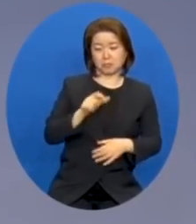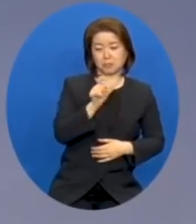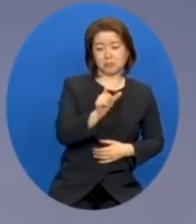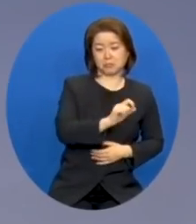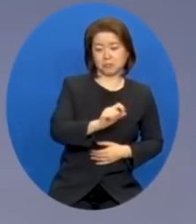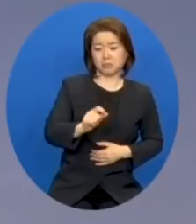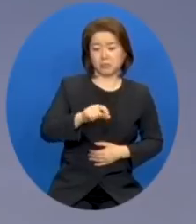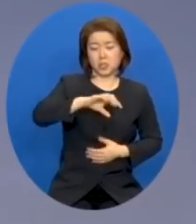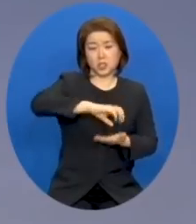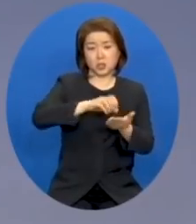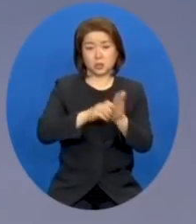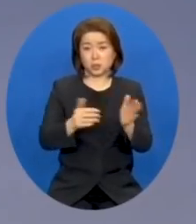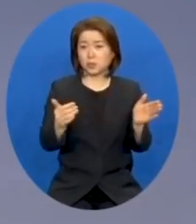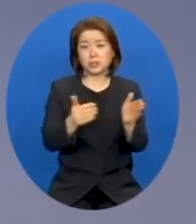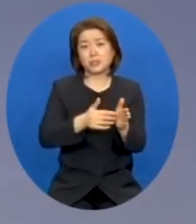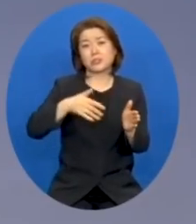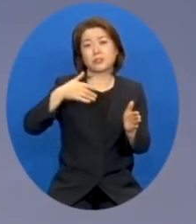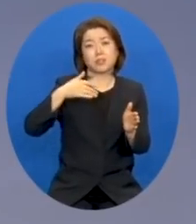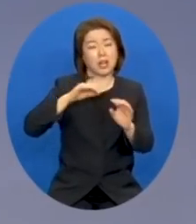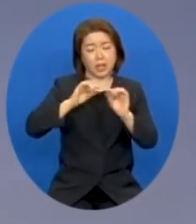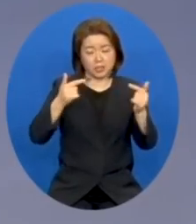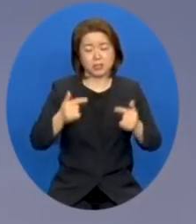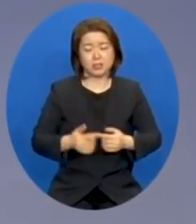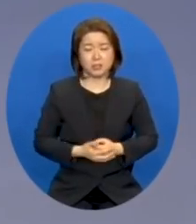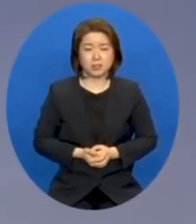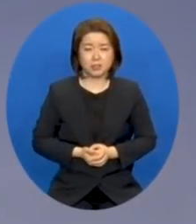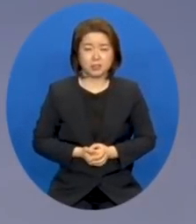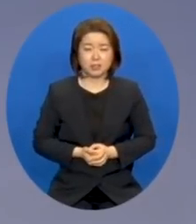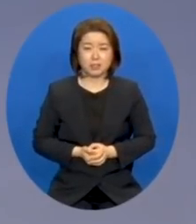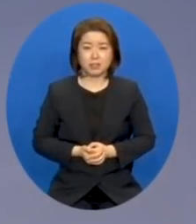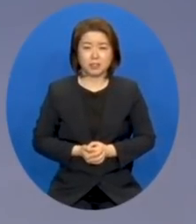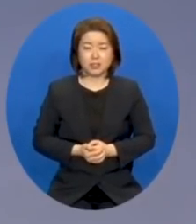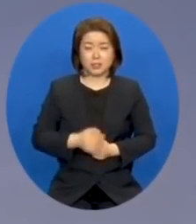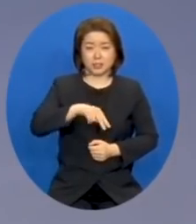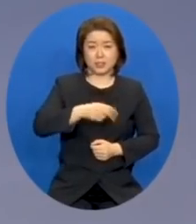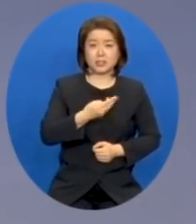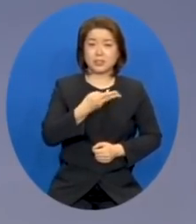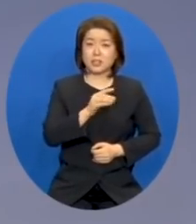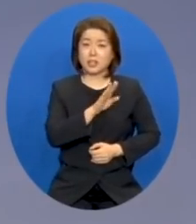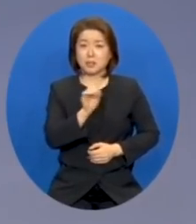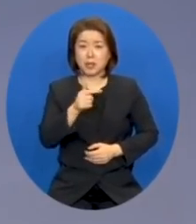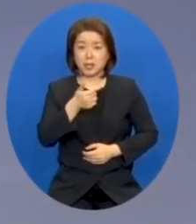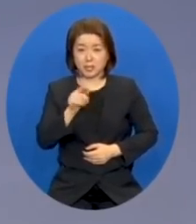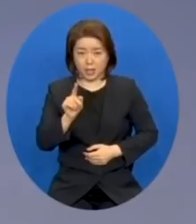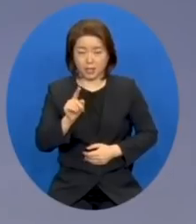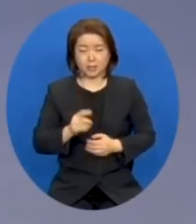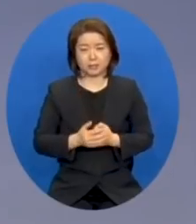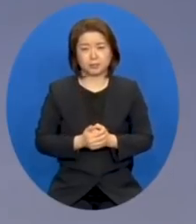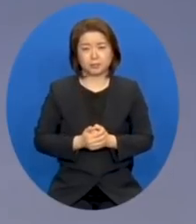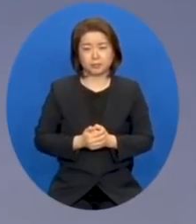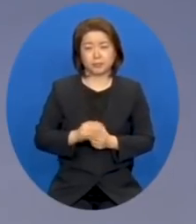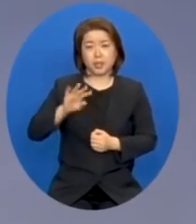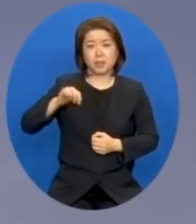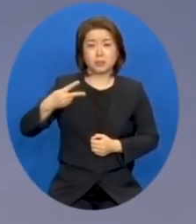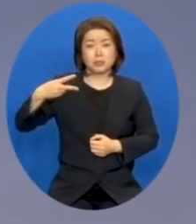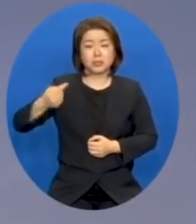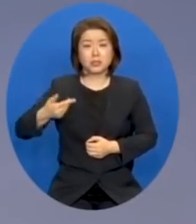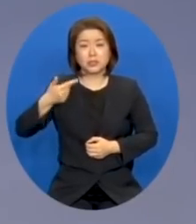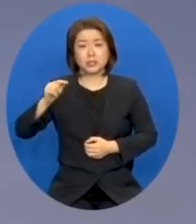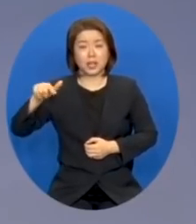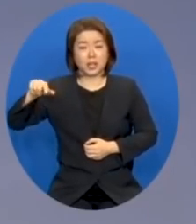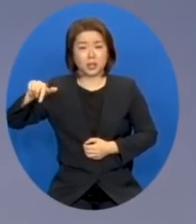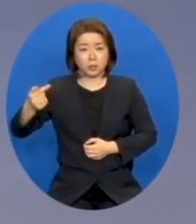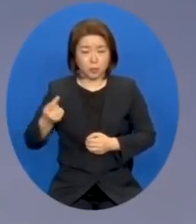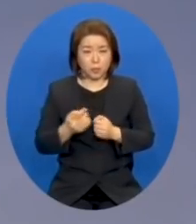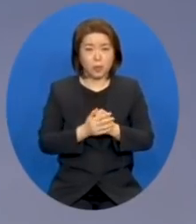쓴 정도로 끝난게 아니라는 것입니다 스데반 않은 부드 나도 또 아가 이고 와 함께